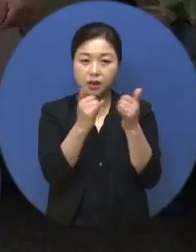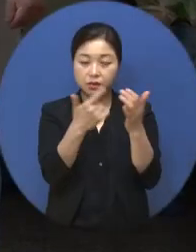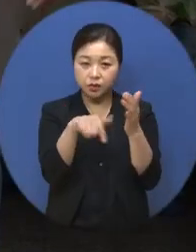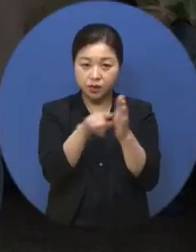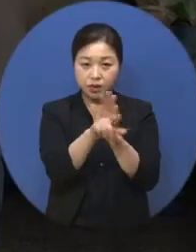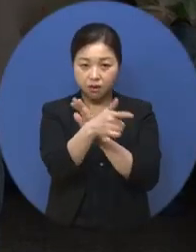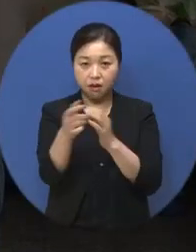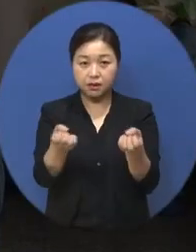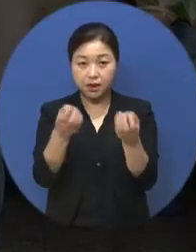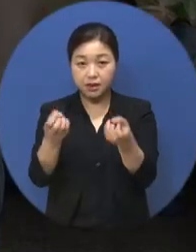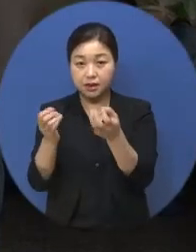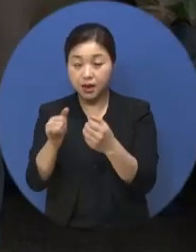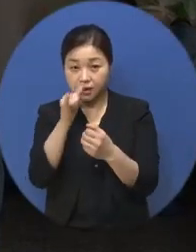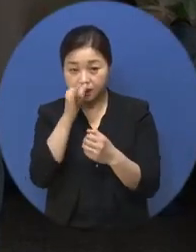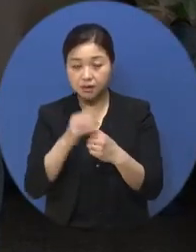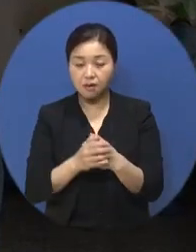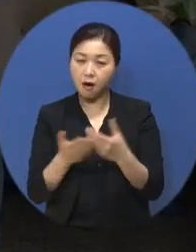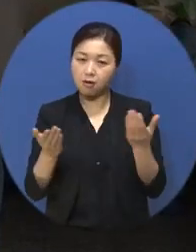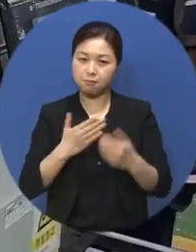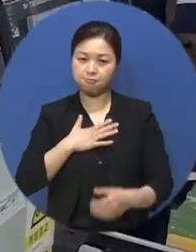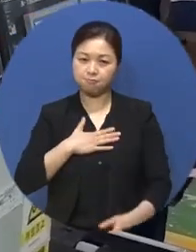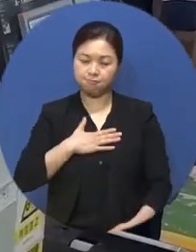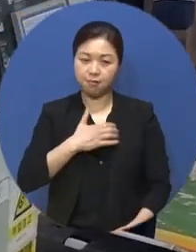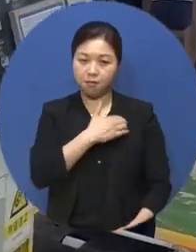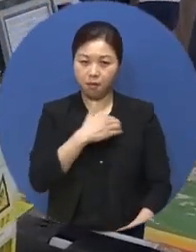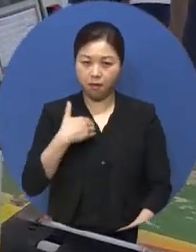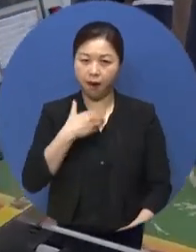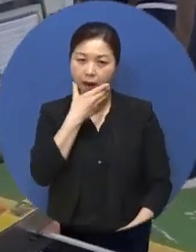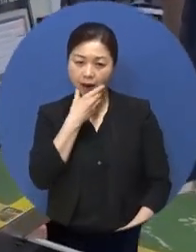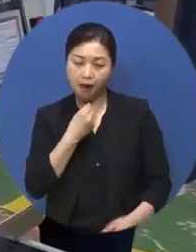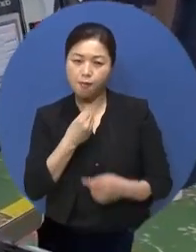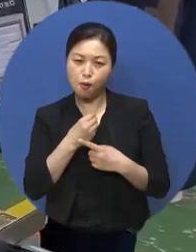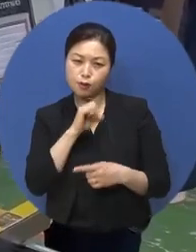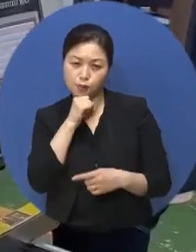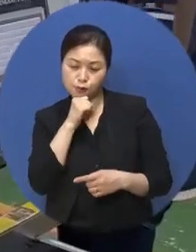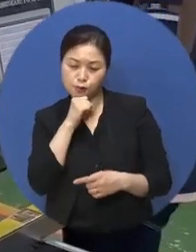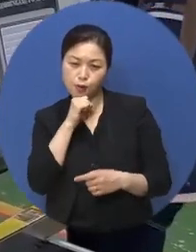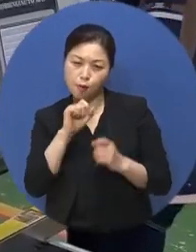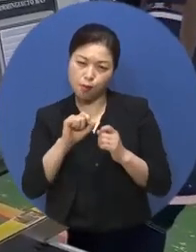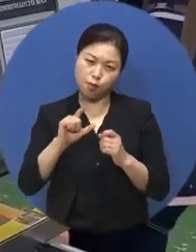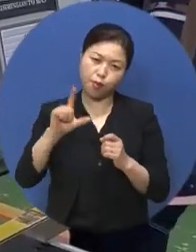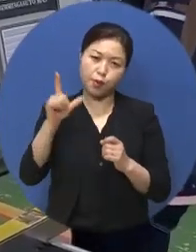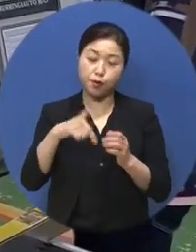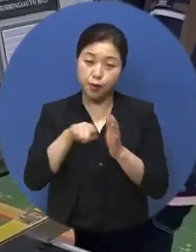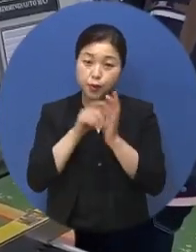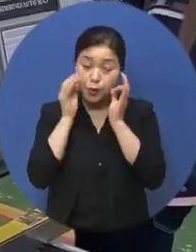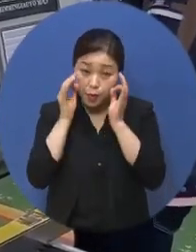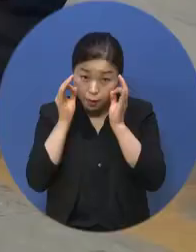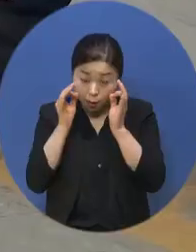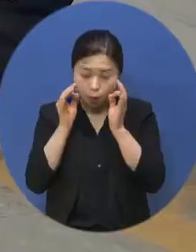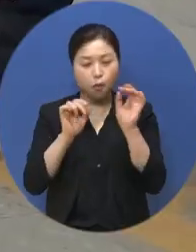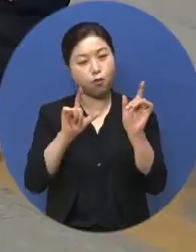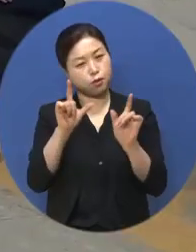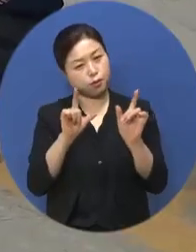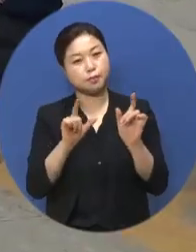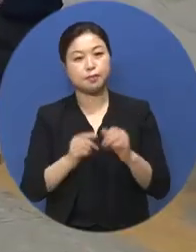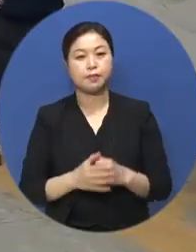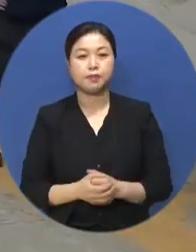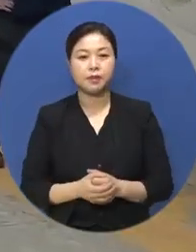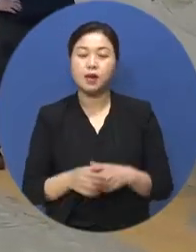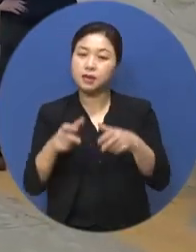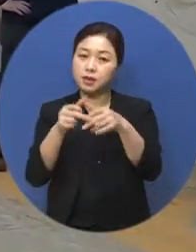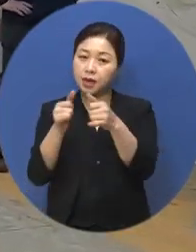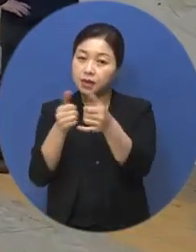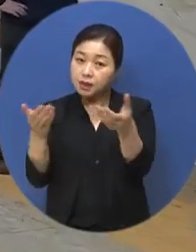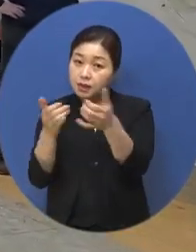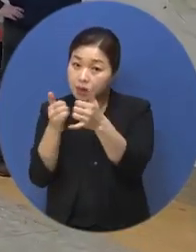마련해 근무 만족도와 행복지수를 높이고자 노력하는 모습은 특히 관심을 끕니다. 장애인 근로자가 행복한